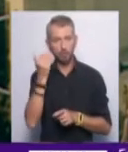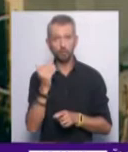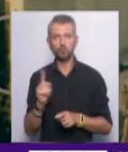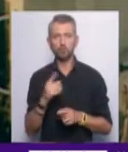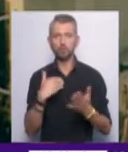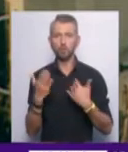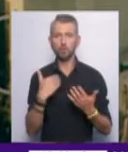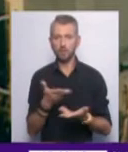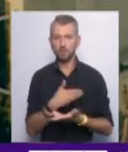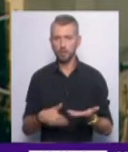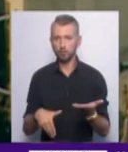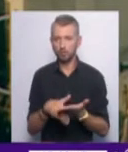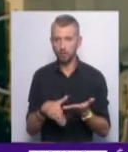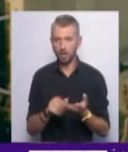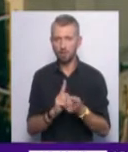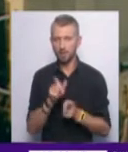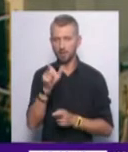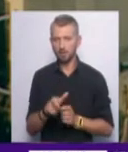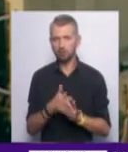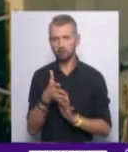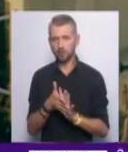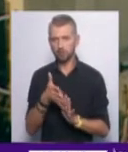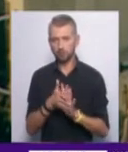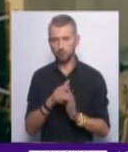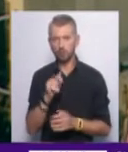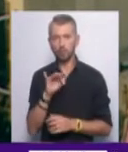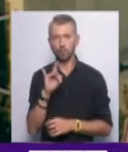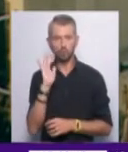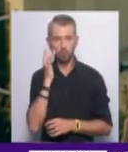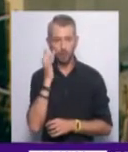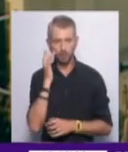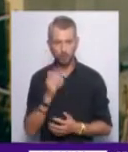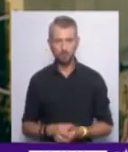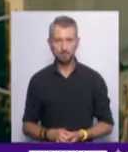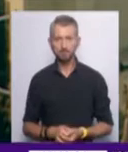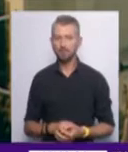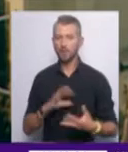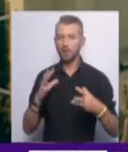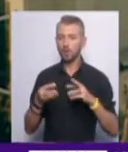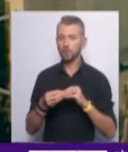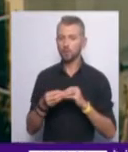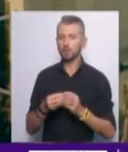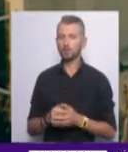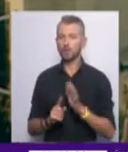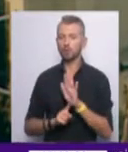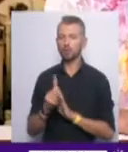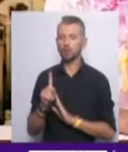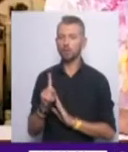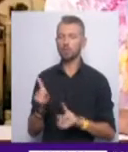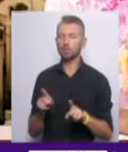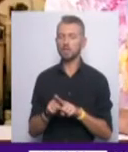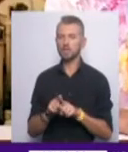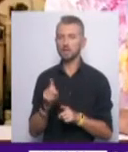що спілкуватись нам з вами допомагає перекладач жестової мови Ігор Бондаренко. Отже, пані Тетяно, розпочнемо ми все ж таки